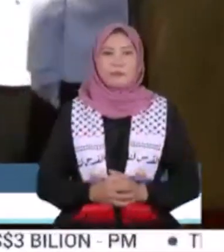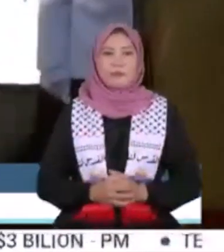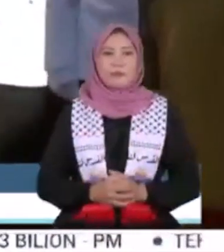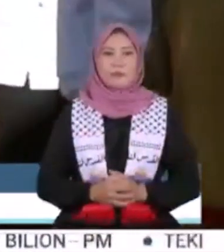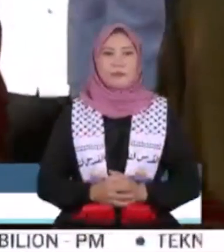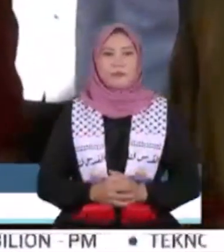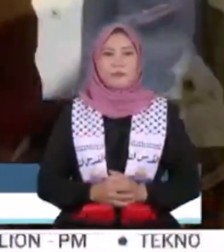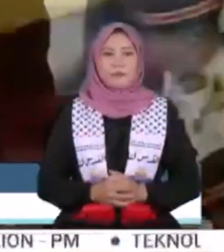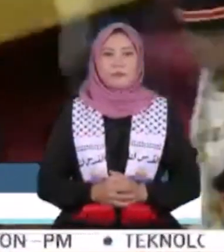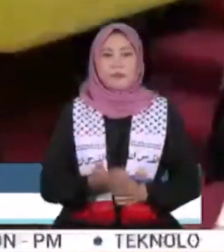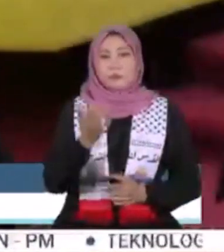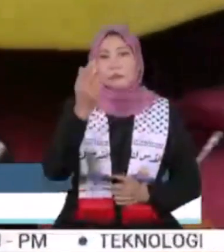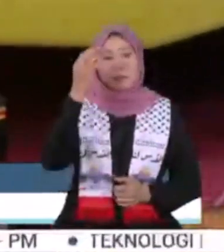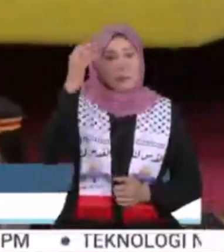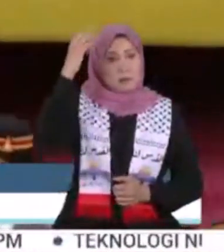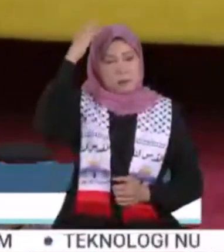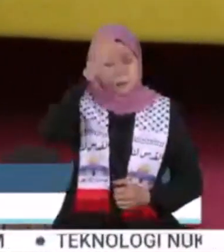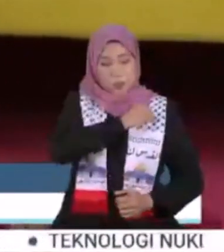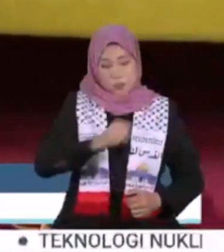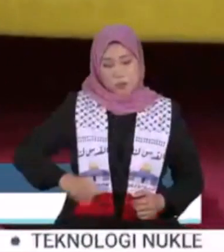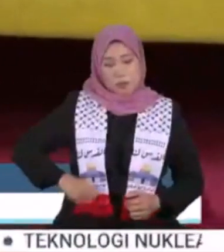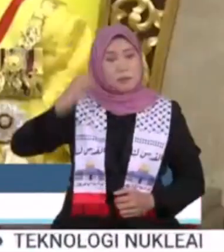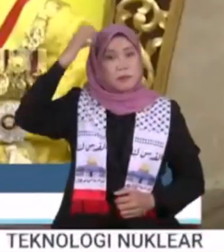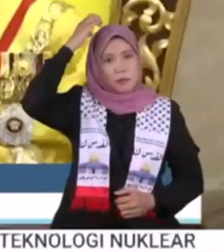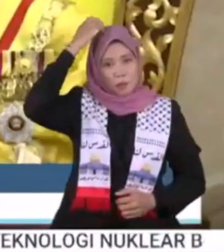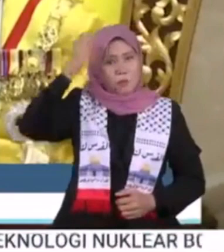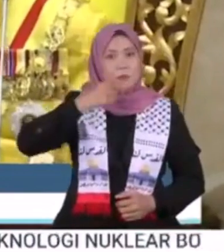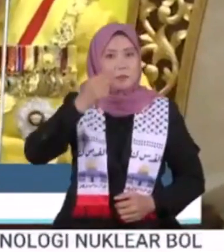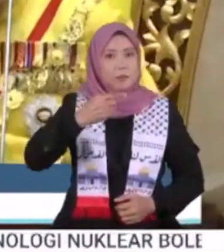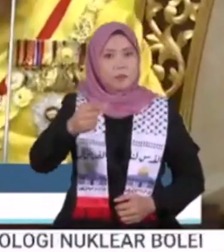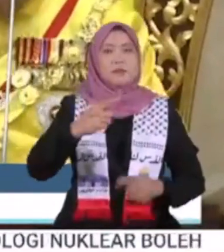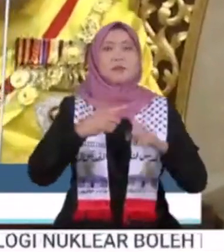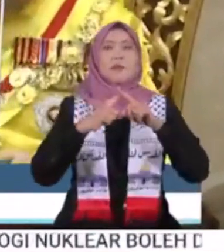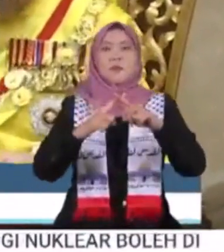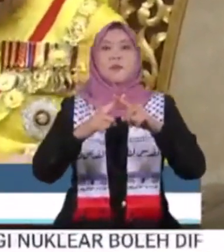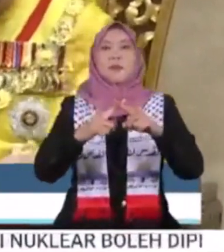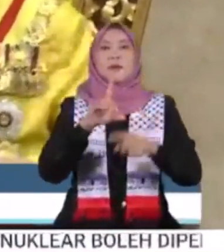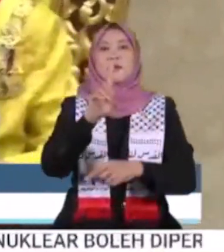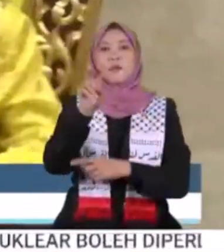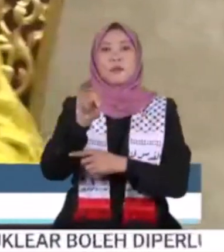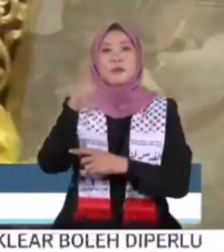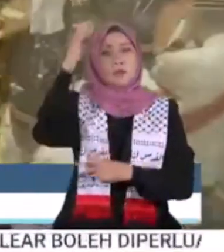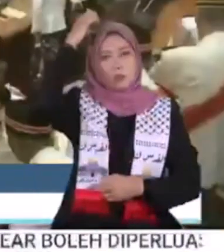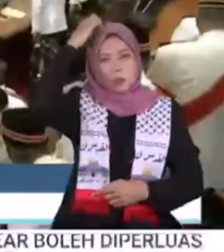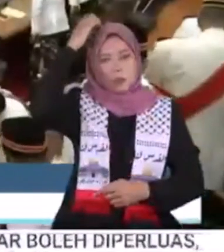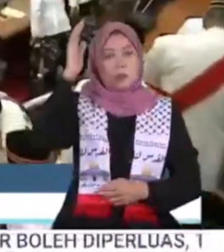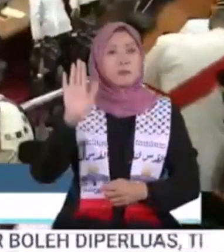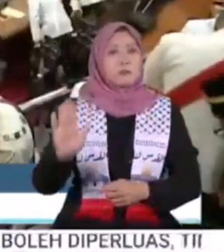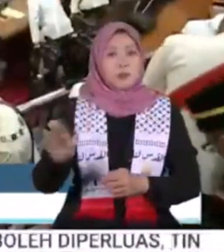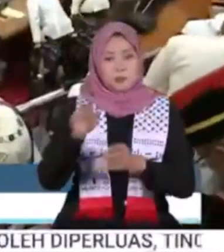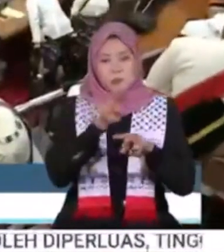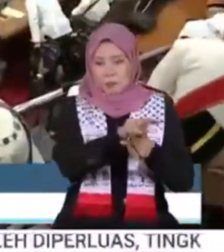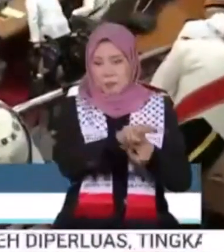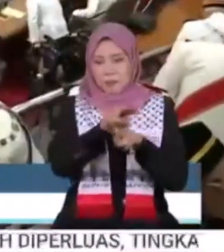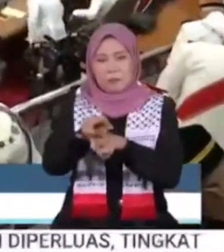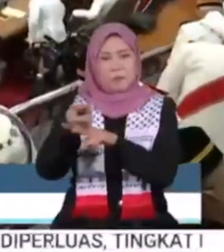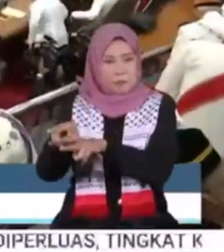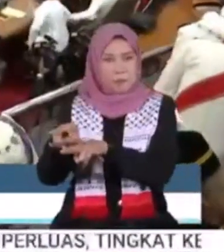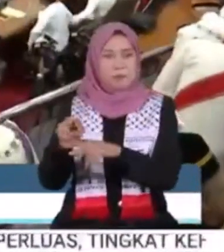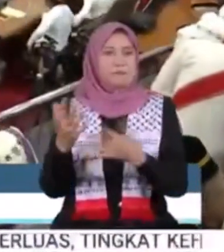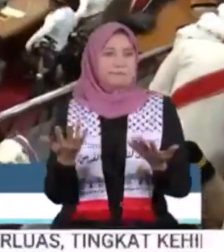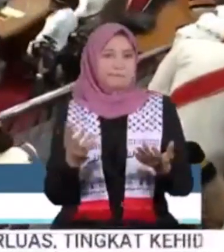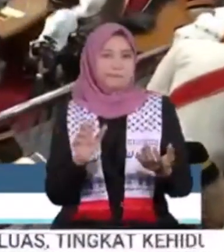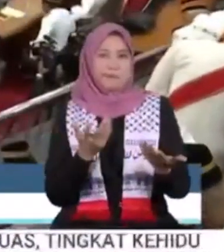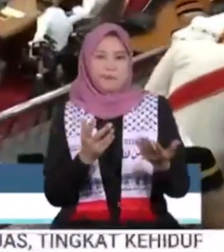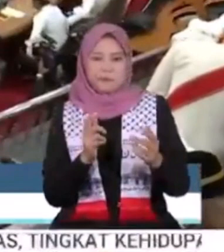Dalam titah sempena istiadat pembukaan persidangan penggal kedua Dewan Negeri Selangor ke-15, baginda akan terus memantau dan memerhati